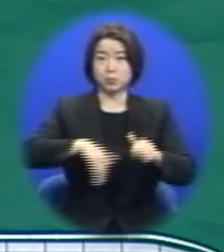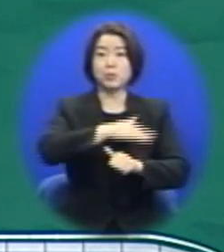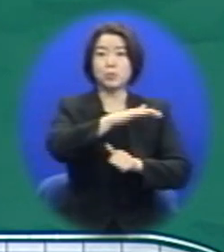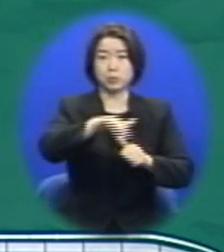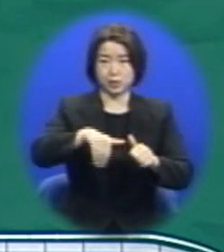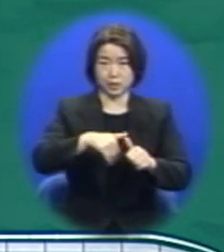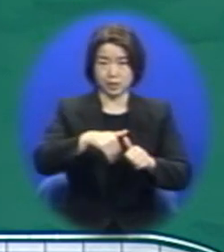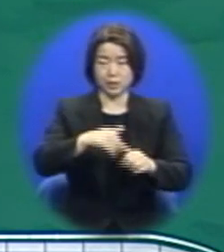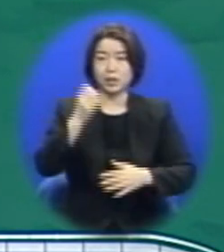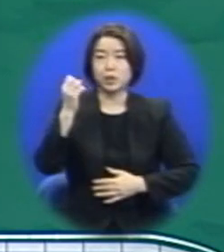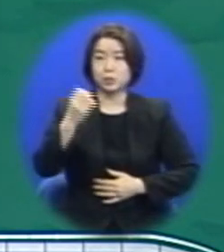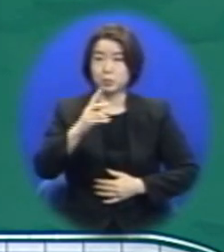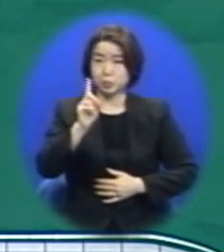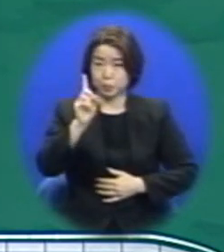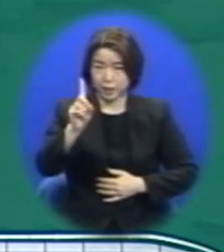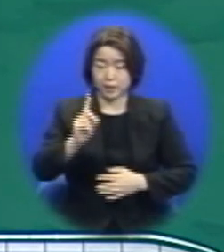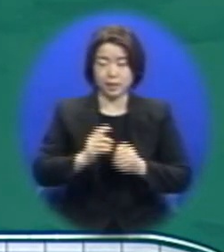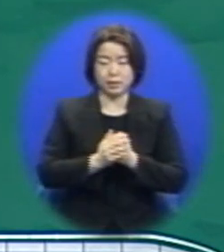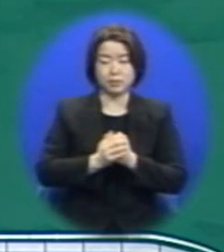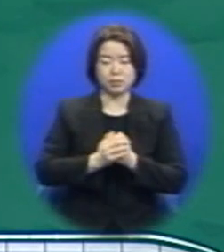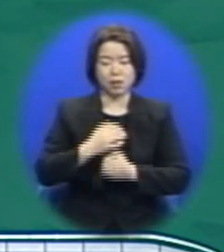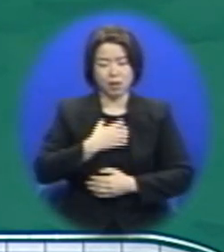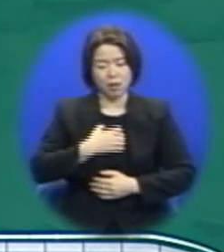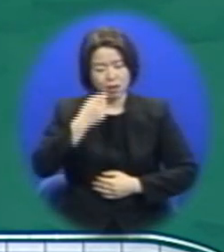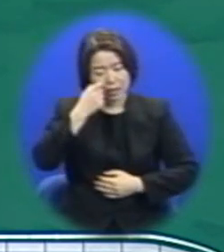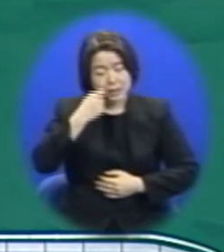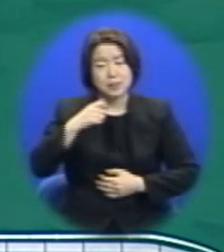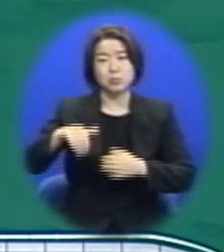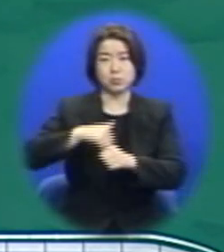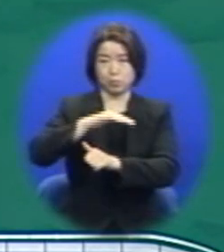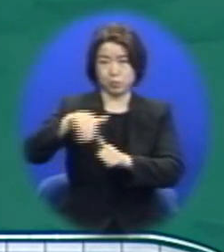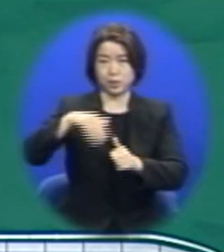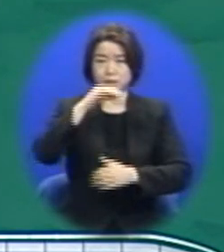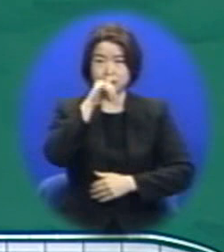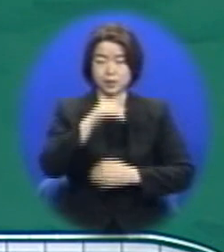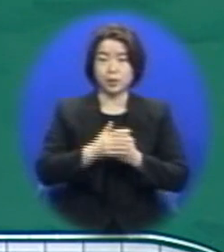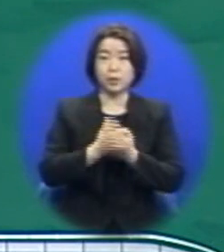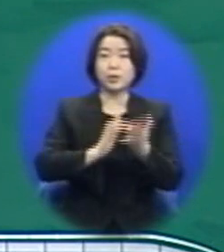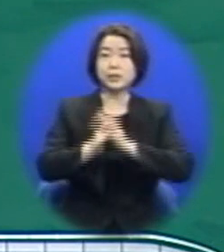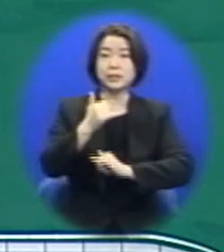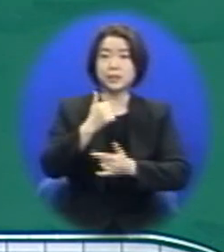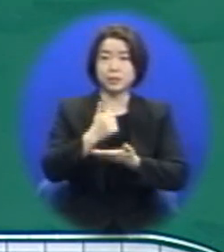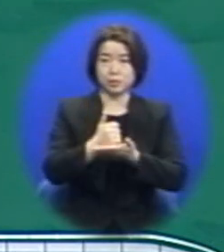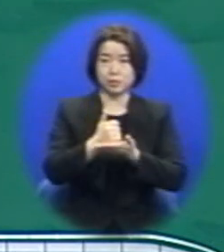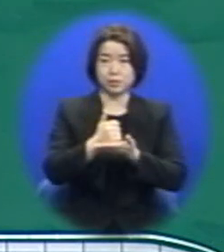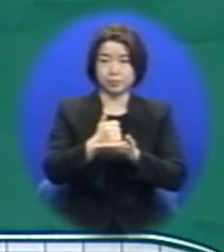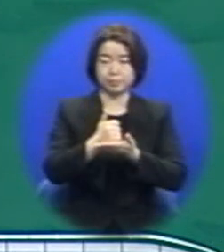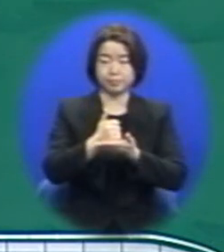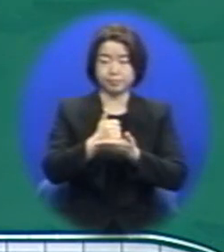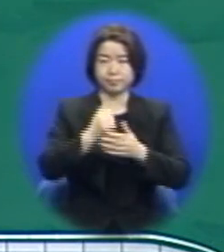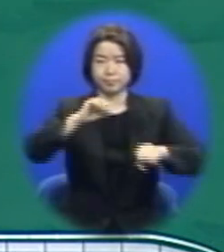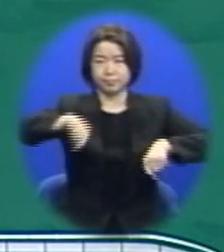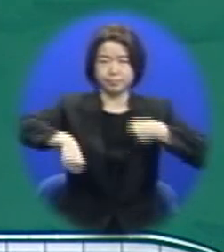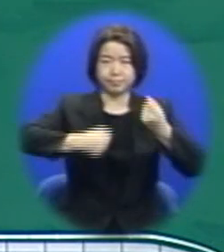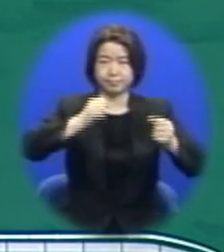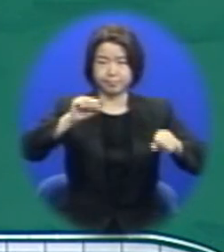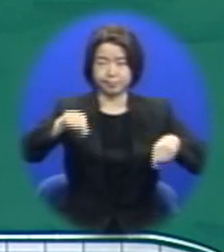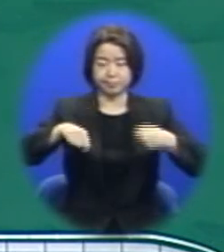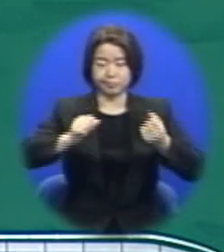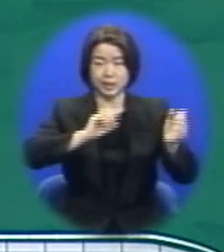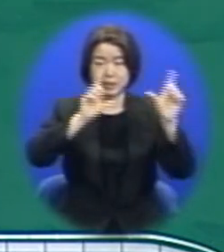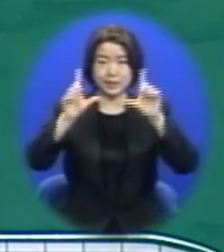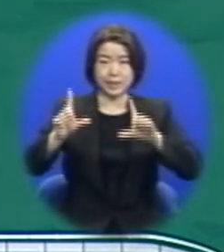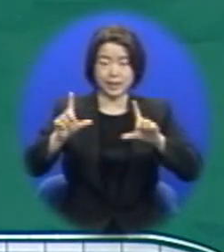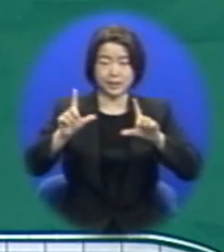하나가 아주 슬프고 고통스러운 분위기입니다. 예수님께서 짐승들이 머무는